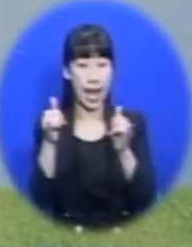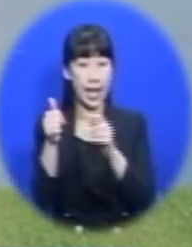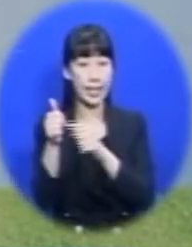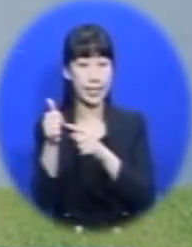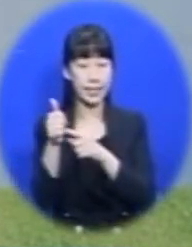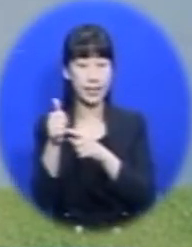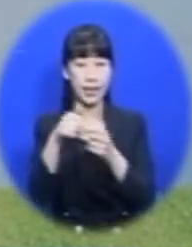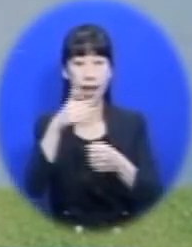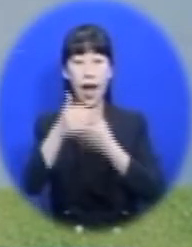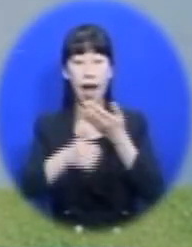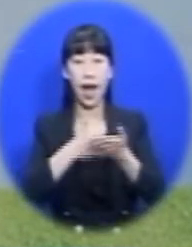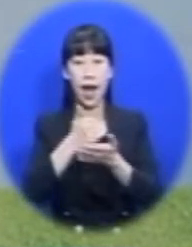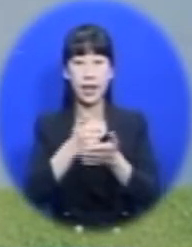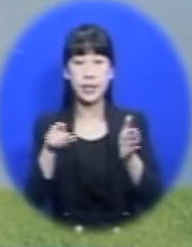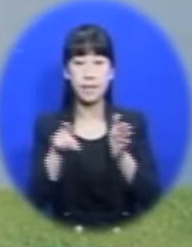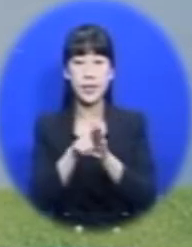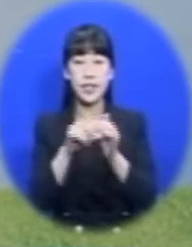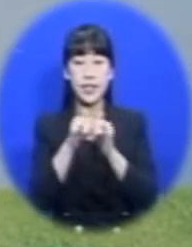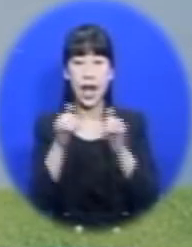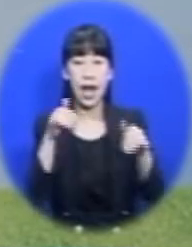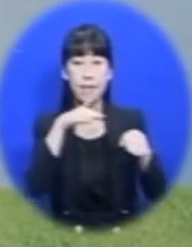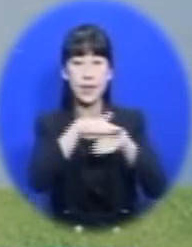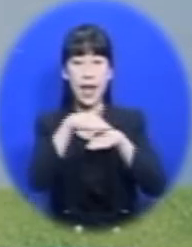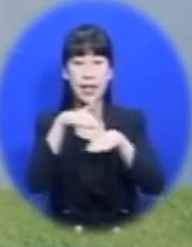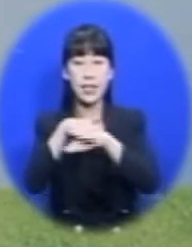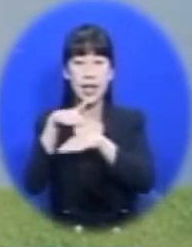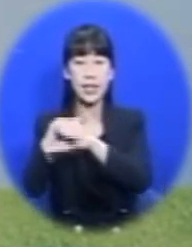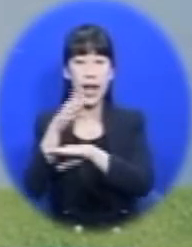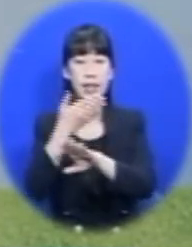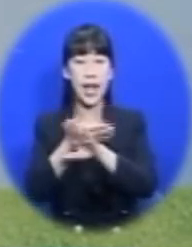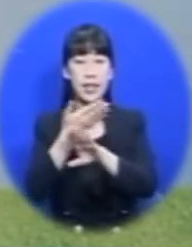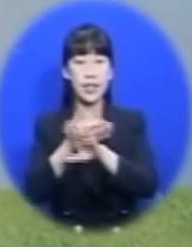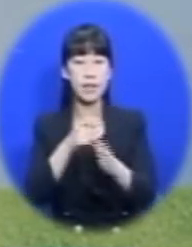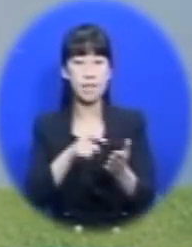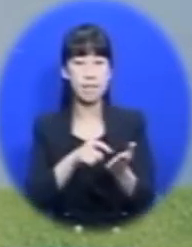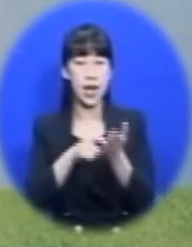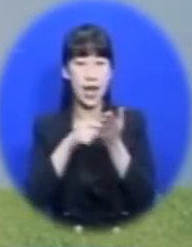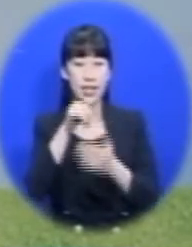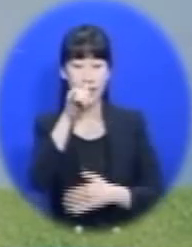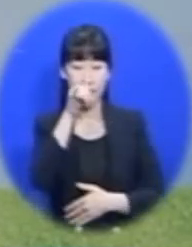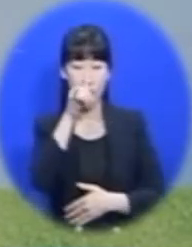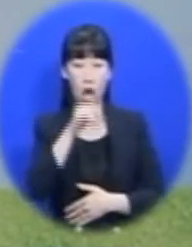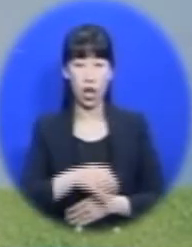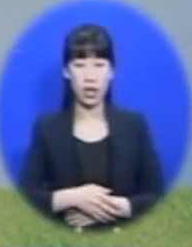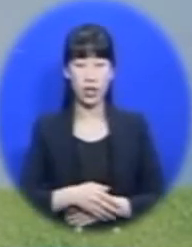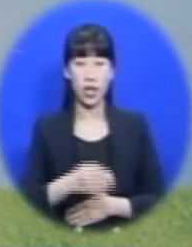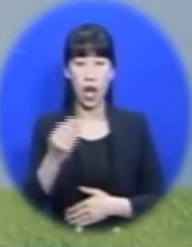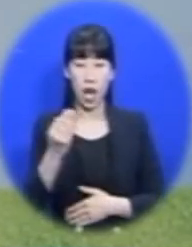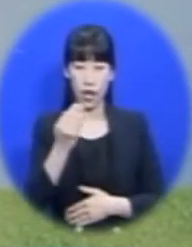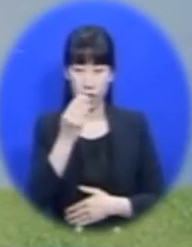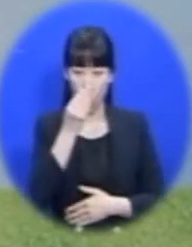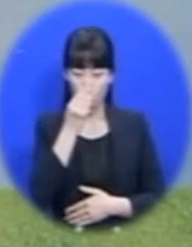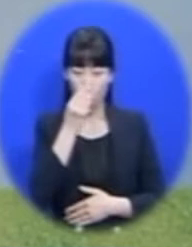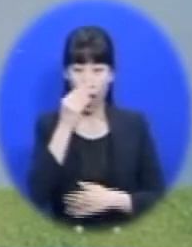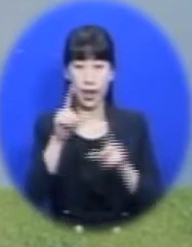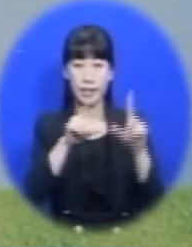하나님을 믿는 사람이 여러 유형이 있다는 것을 그 책 속에서 설명하고 있습니다. 경건한 삶을 위한 부르심이란